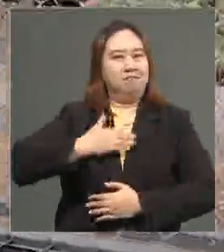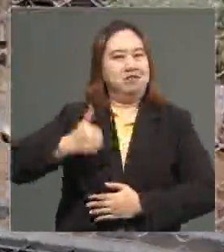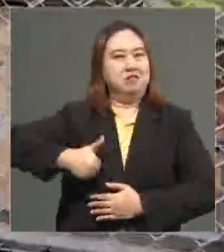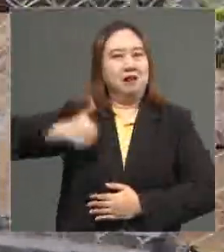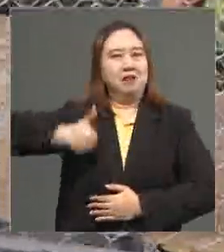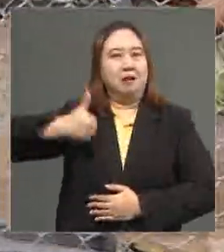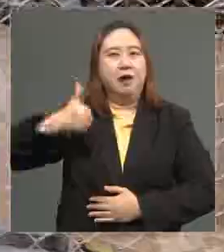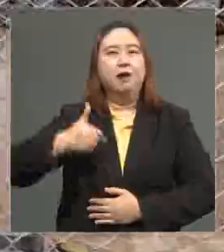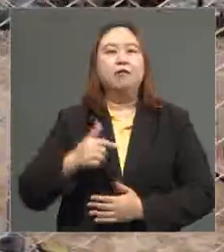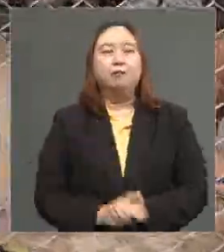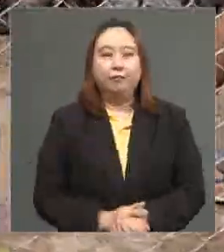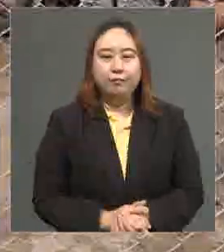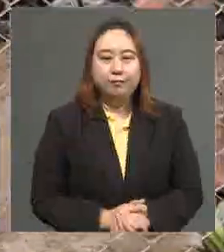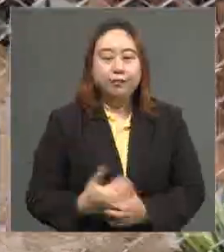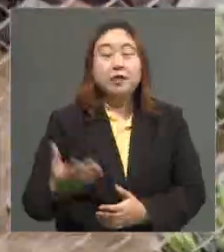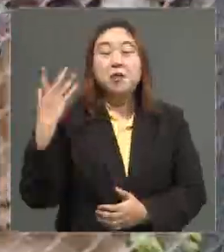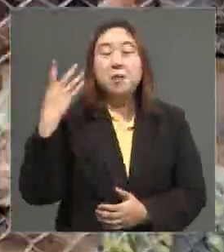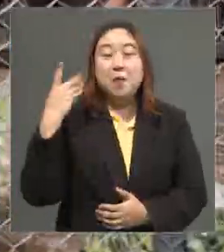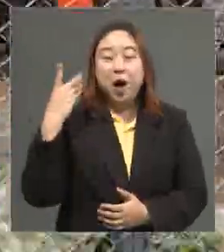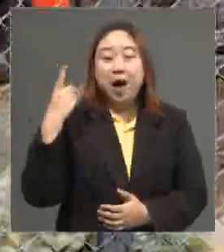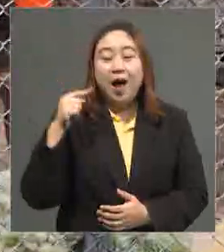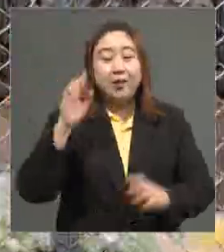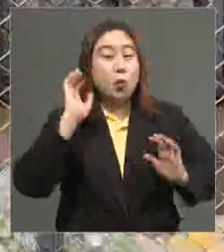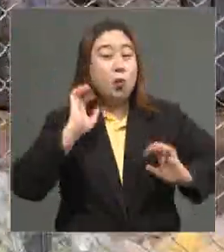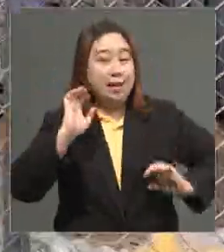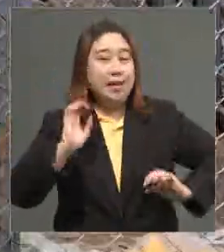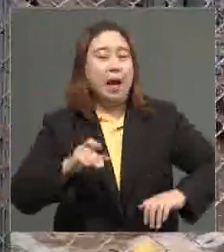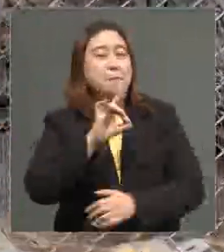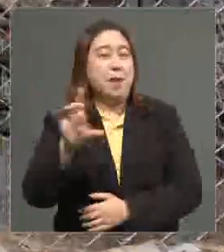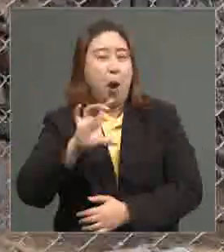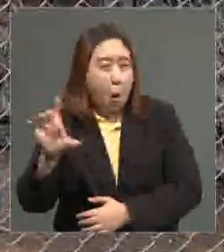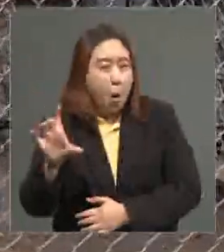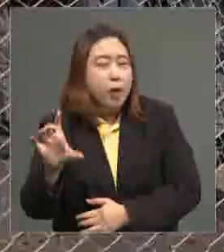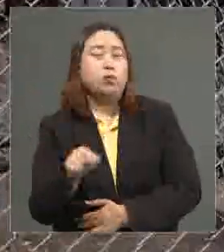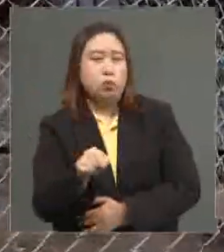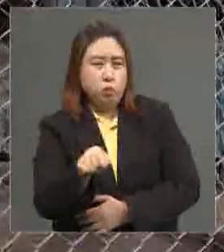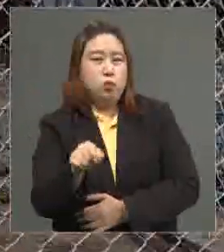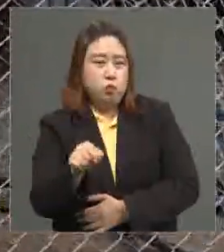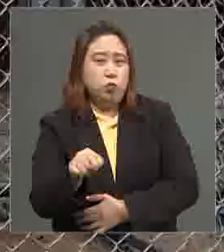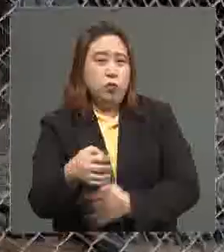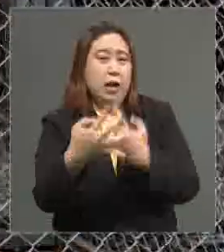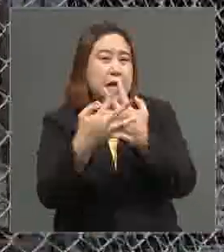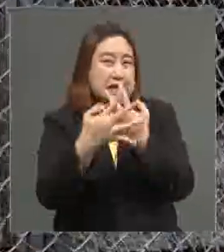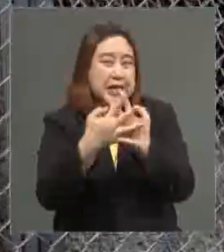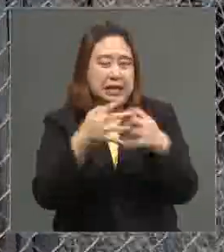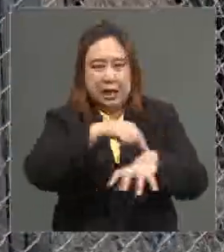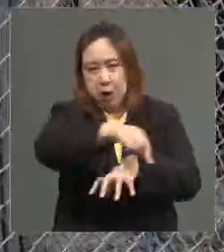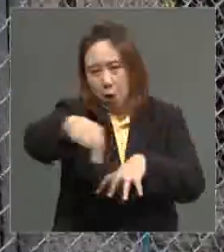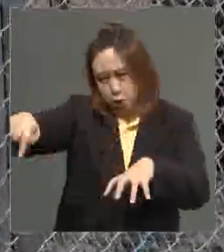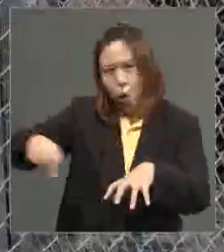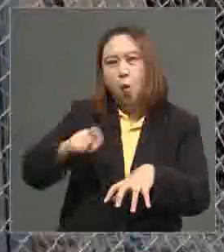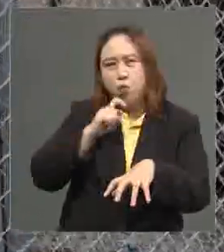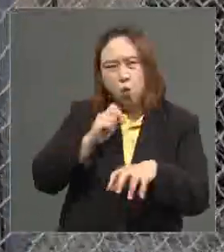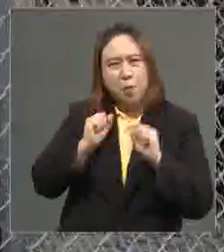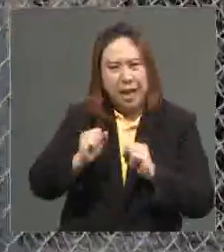สาีตำรวจอ่ะเมื่อวานนี้เนี่ยฝูงลิงนับรตัวยังคงปุ้นเปี้ยนอยู่รอบรอบกรงลิงนะครับแล้วก็พยายามจะกลับ